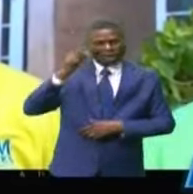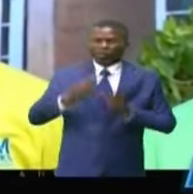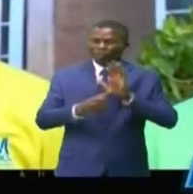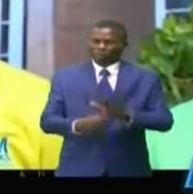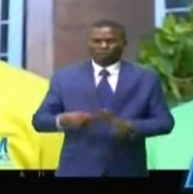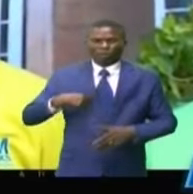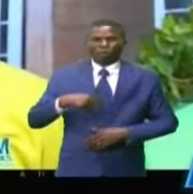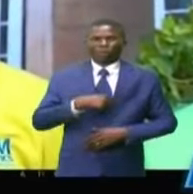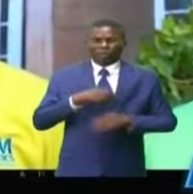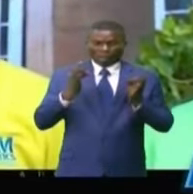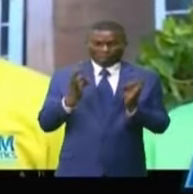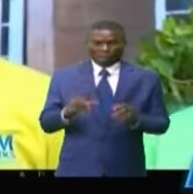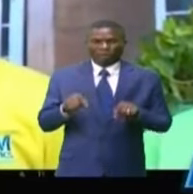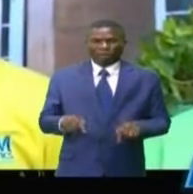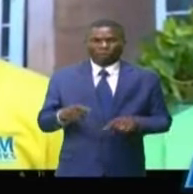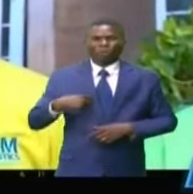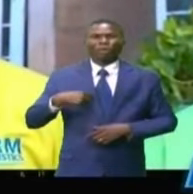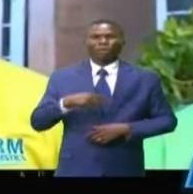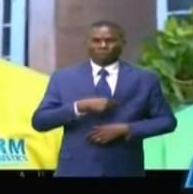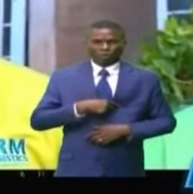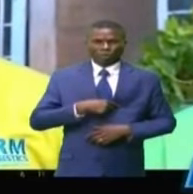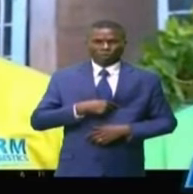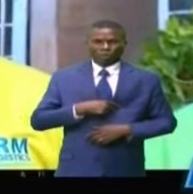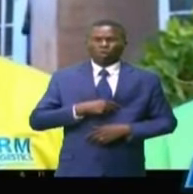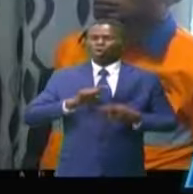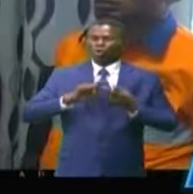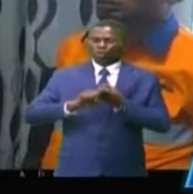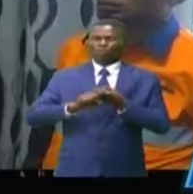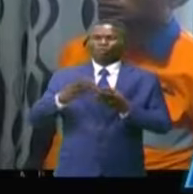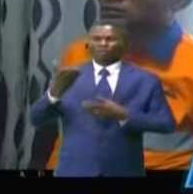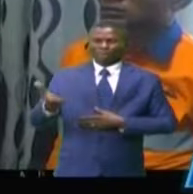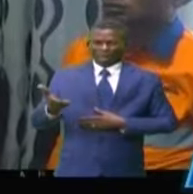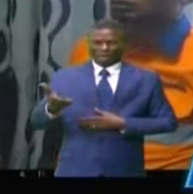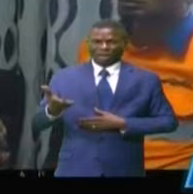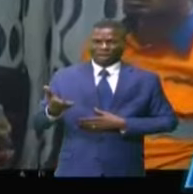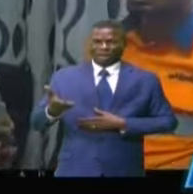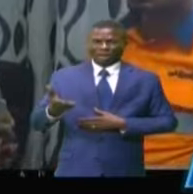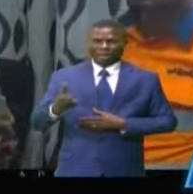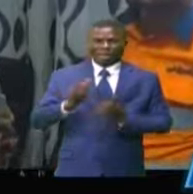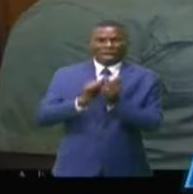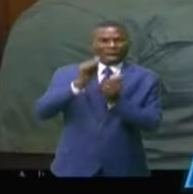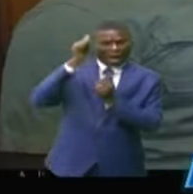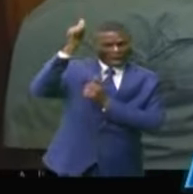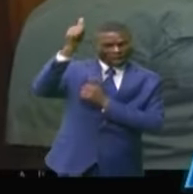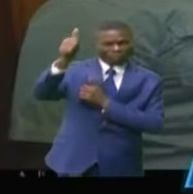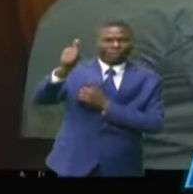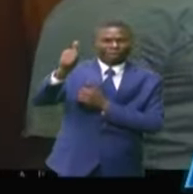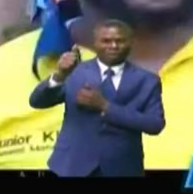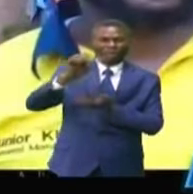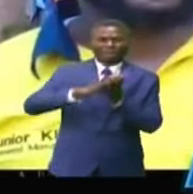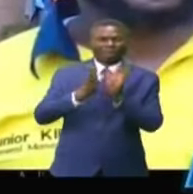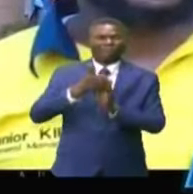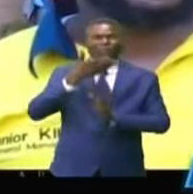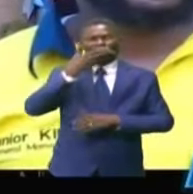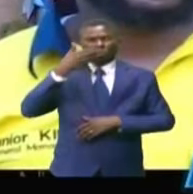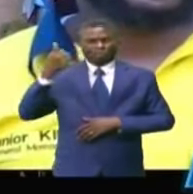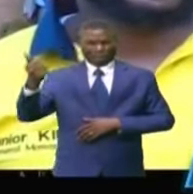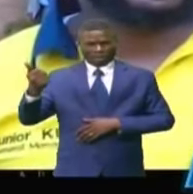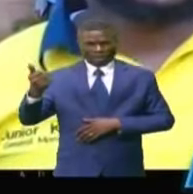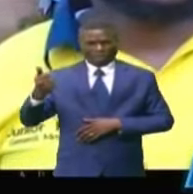marginalisés. Mais aujourd'hui, nous sommes confiants et que l'avenir est vraiment meilleur. Parce